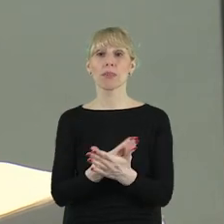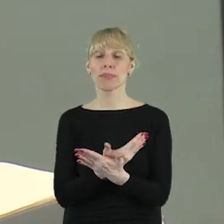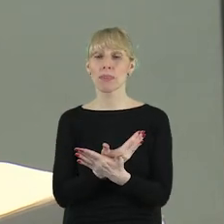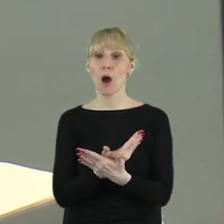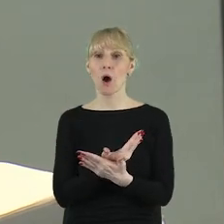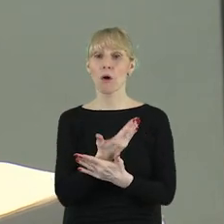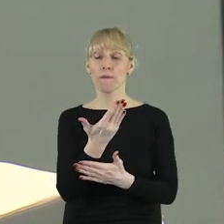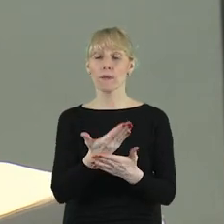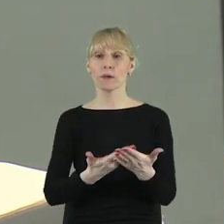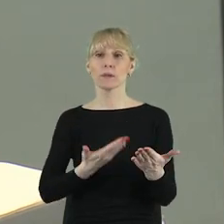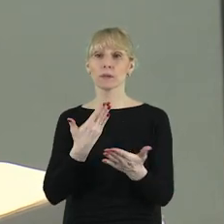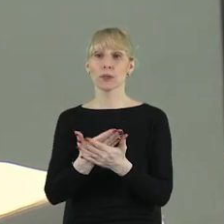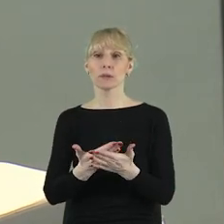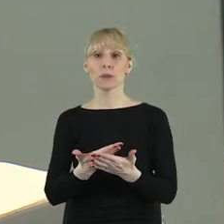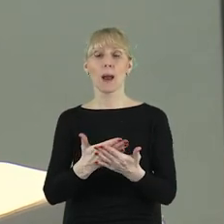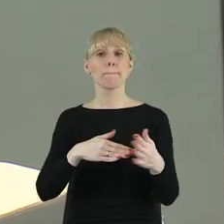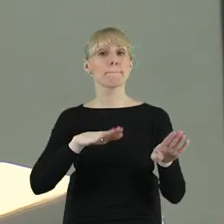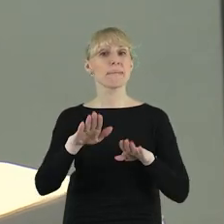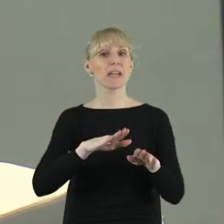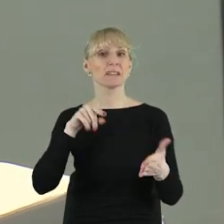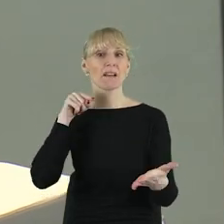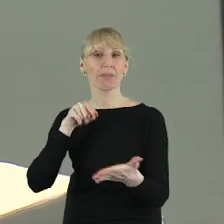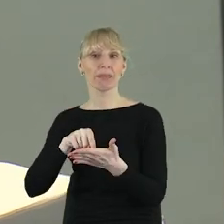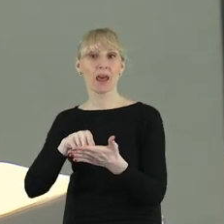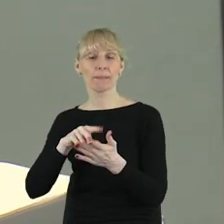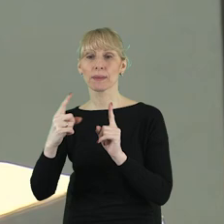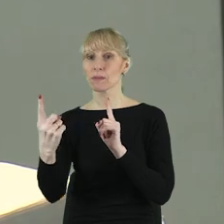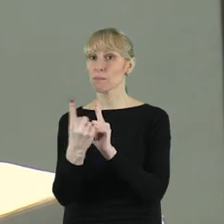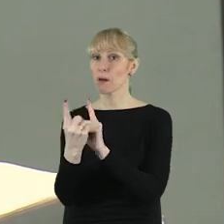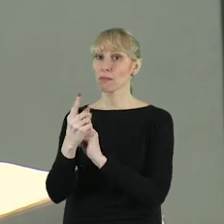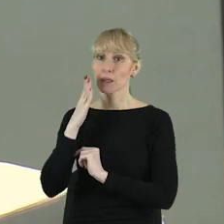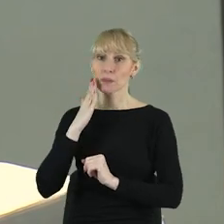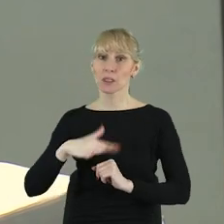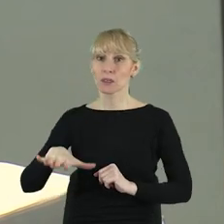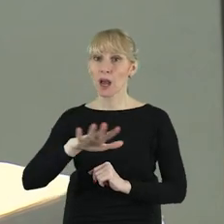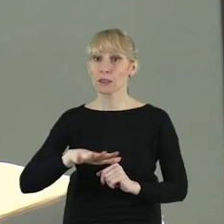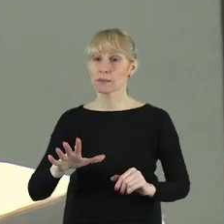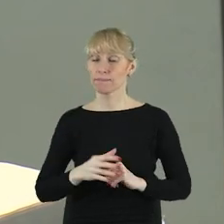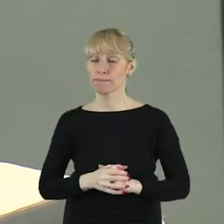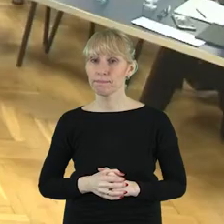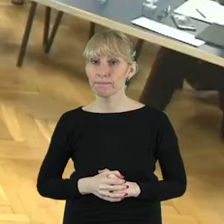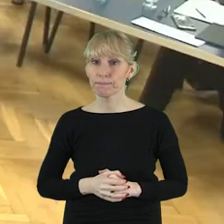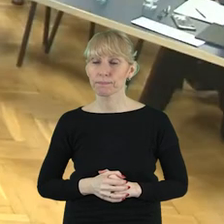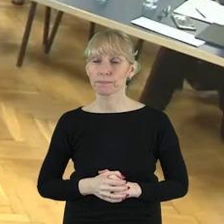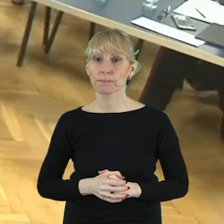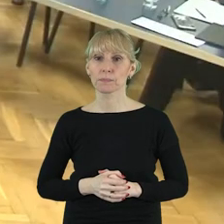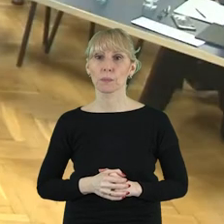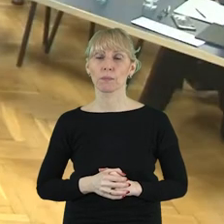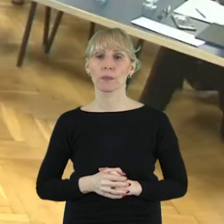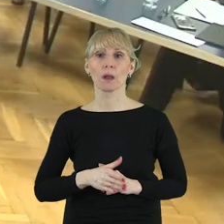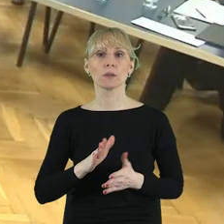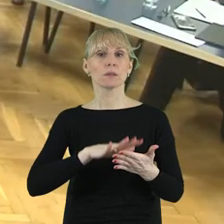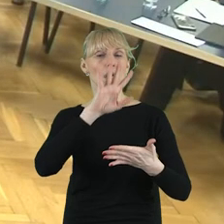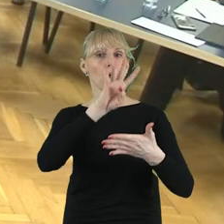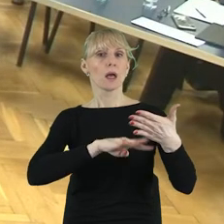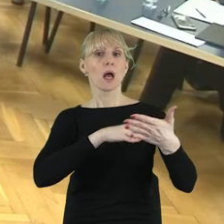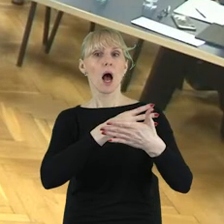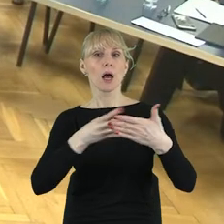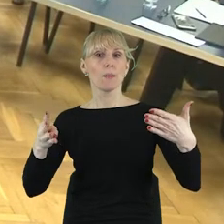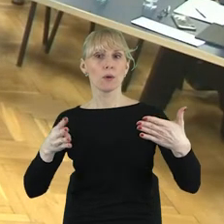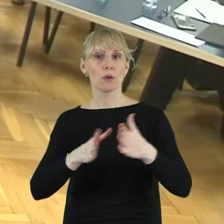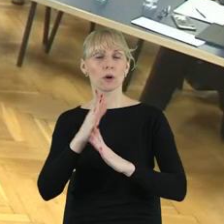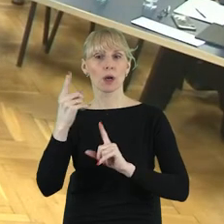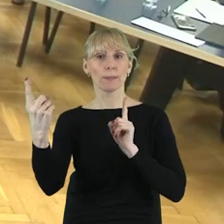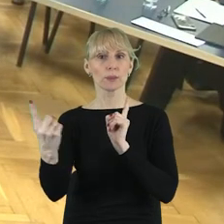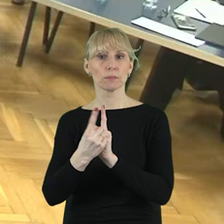wniosku miejsca i terminy spotkań z mieszkańcami? Chciałbym się dowiedzieć, czy wypełnione zestawienie, czyli ten harmonogram